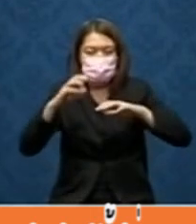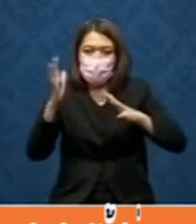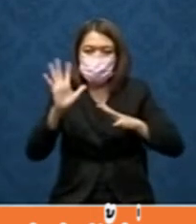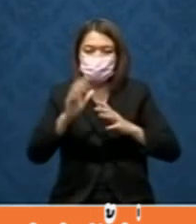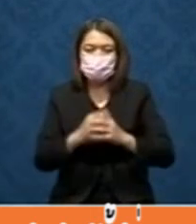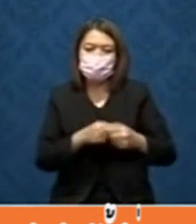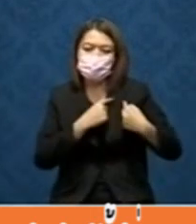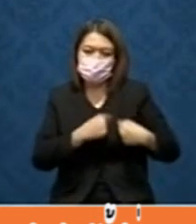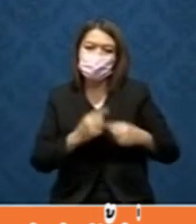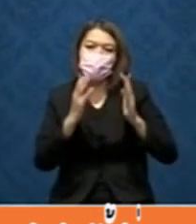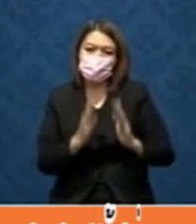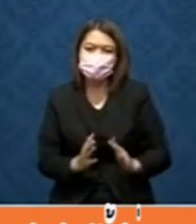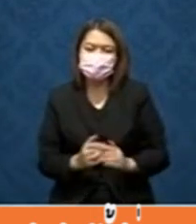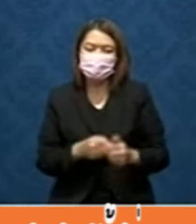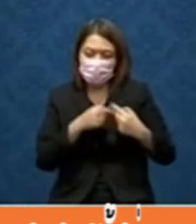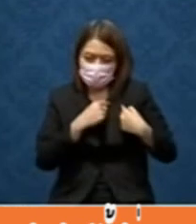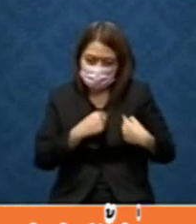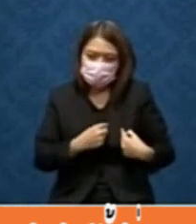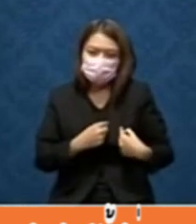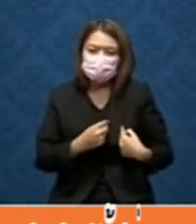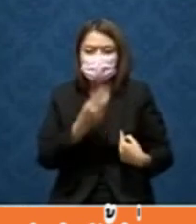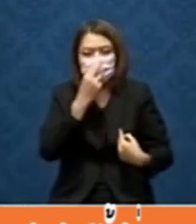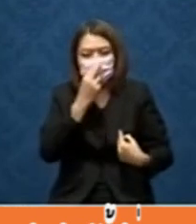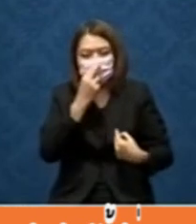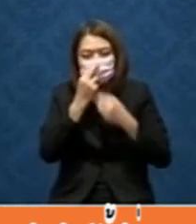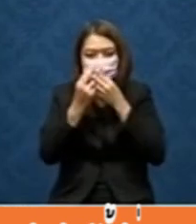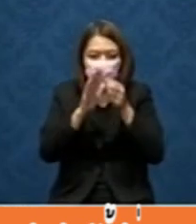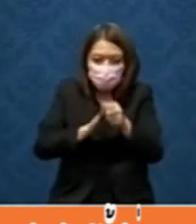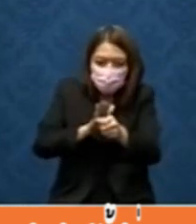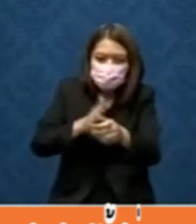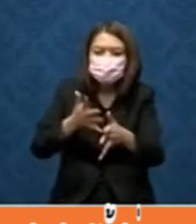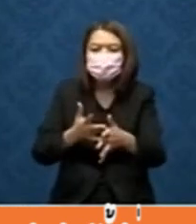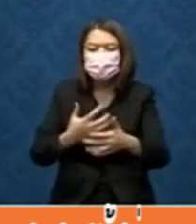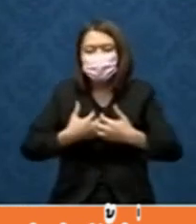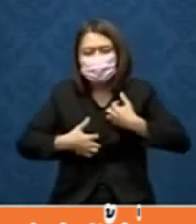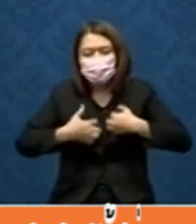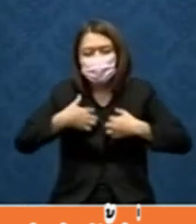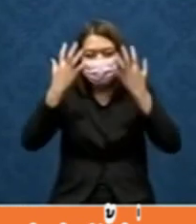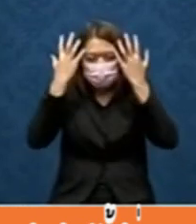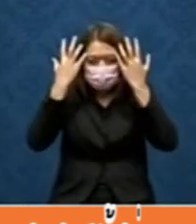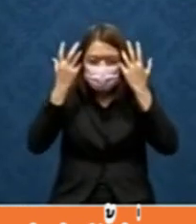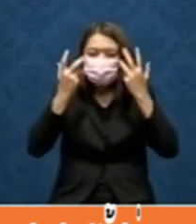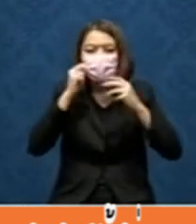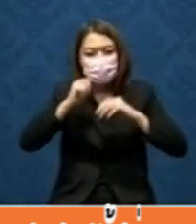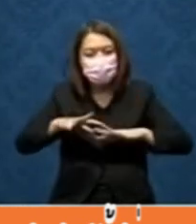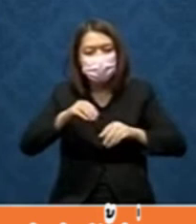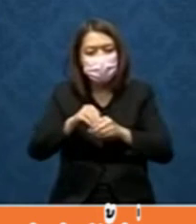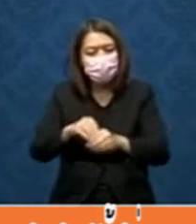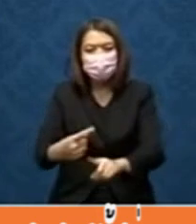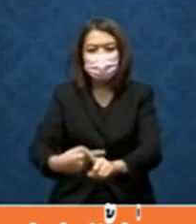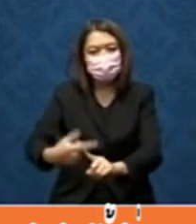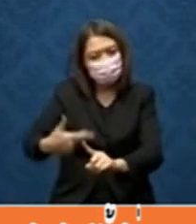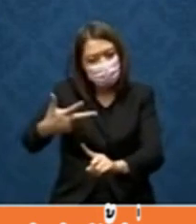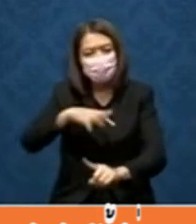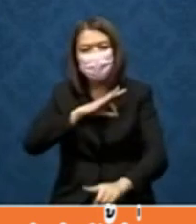จากปริมาณน้ำแต่เกิดมาจากน้ำใจคน น้ำใจคนที่คุไม่เหนว่าคนททุทนน้ำทั่วมมา สามเดื